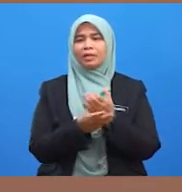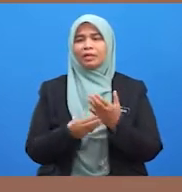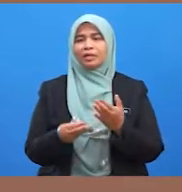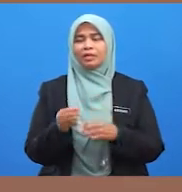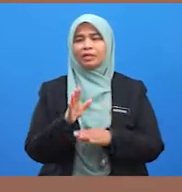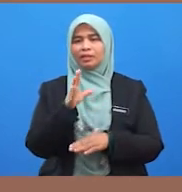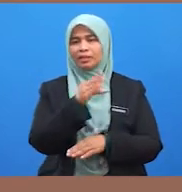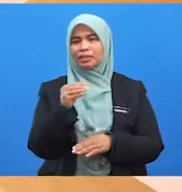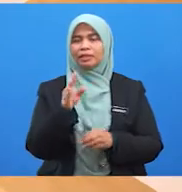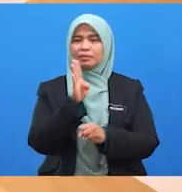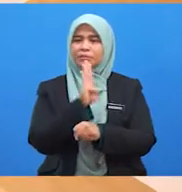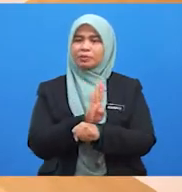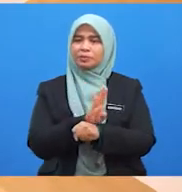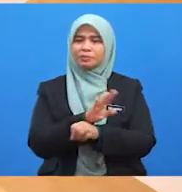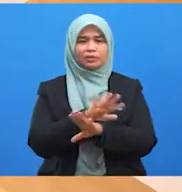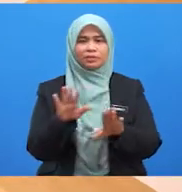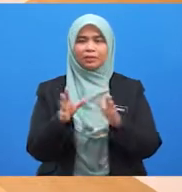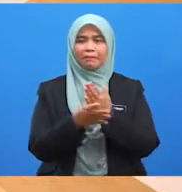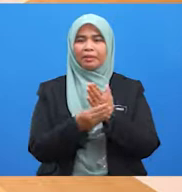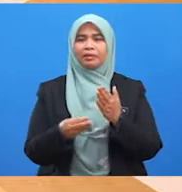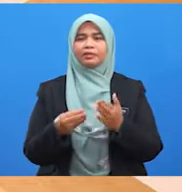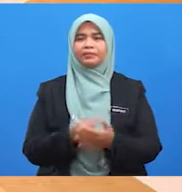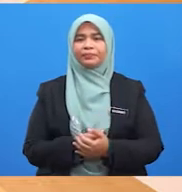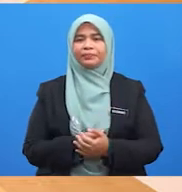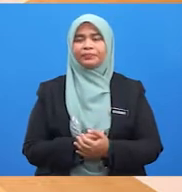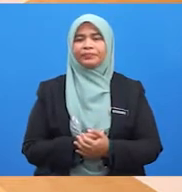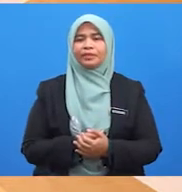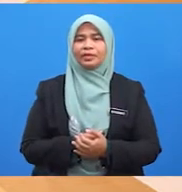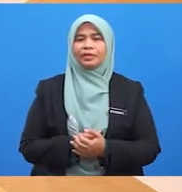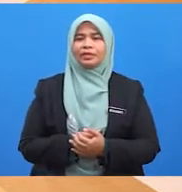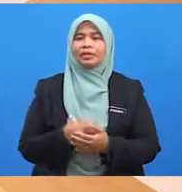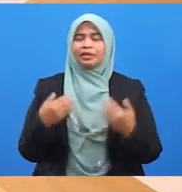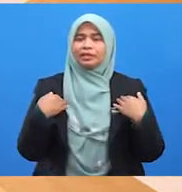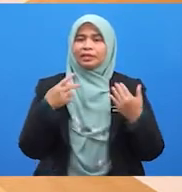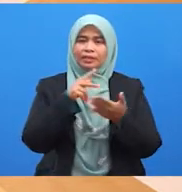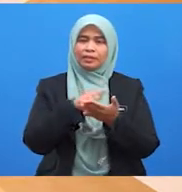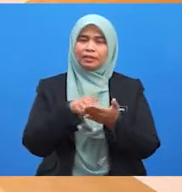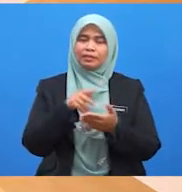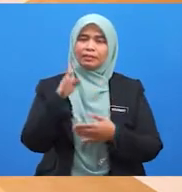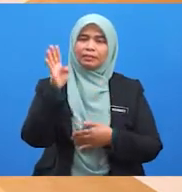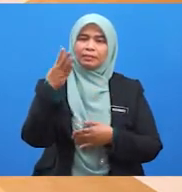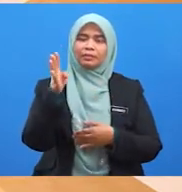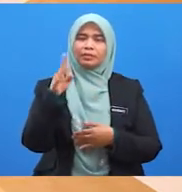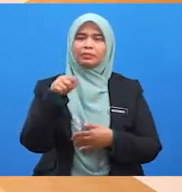buruh tidak mahir. Sehingga Mei tahun 2017, terdapat kira-kira